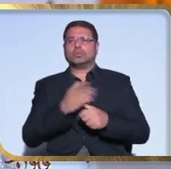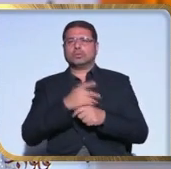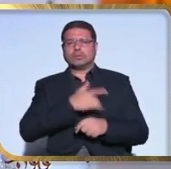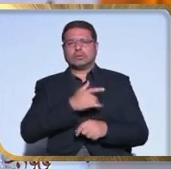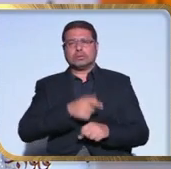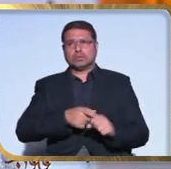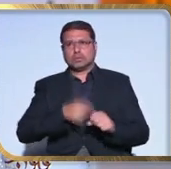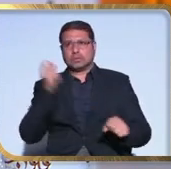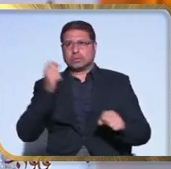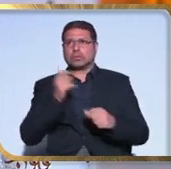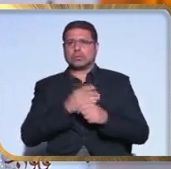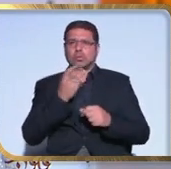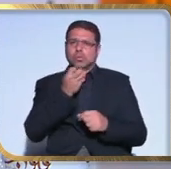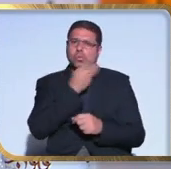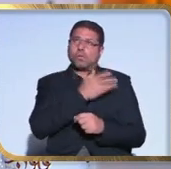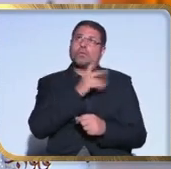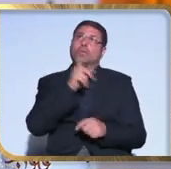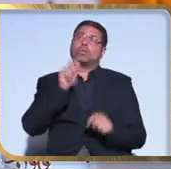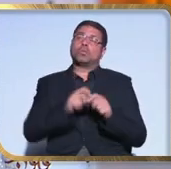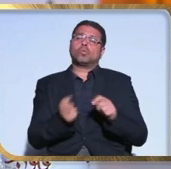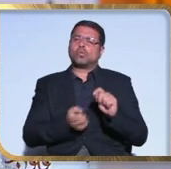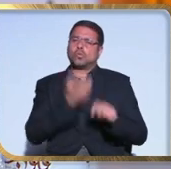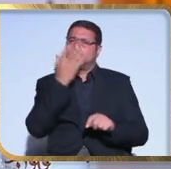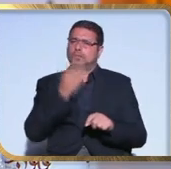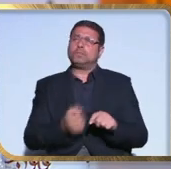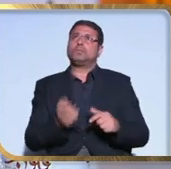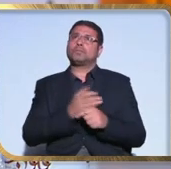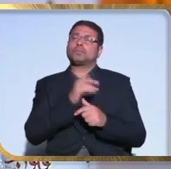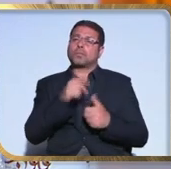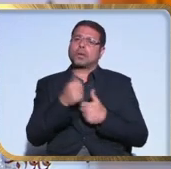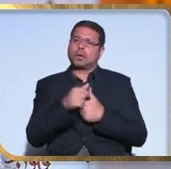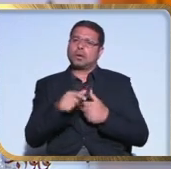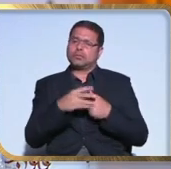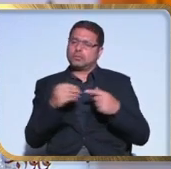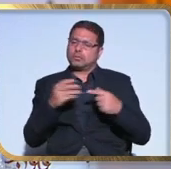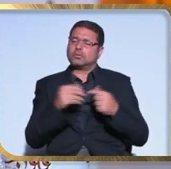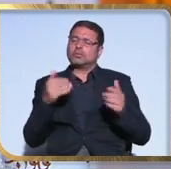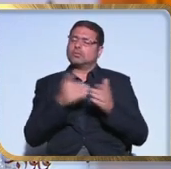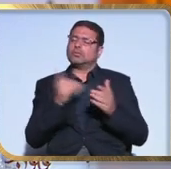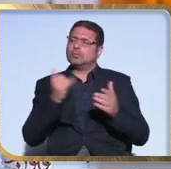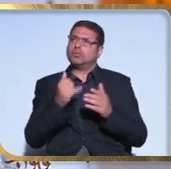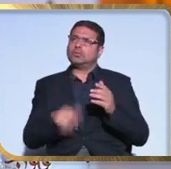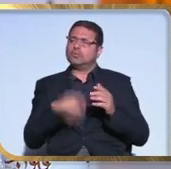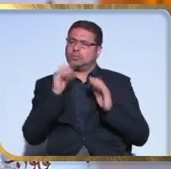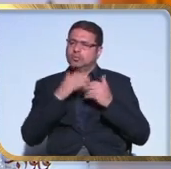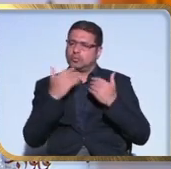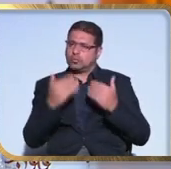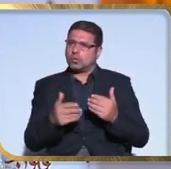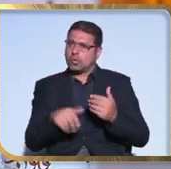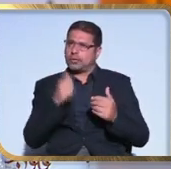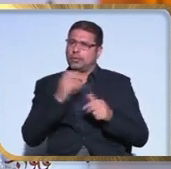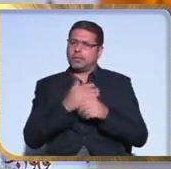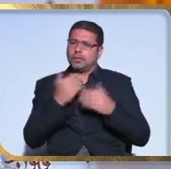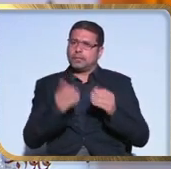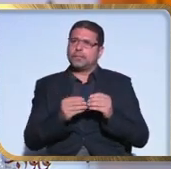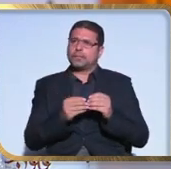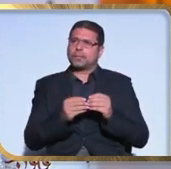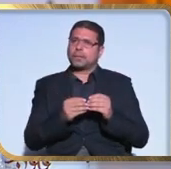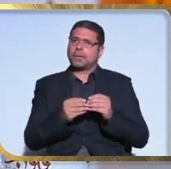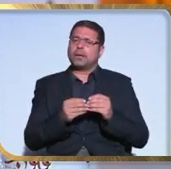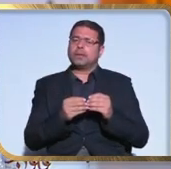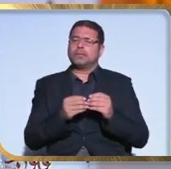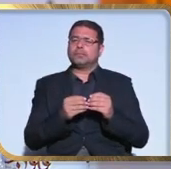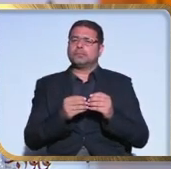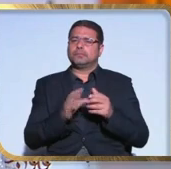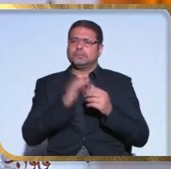ذلك واستغفر الله ليل نهار على هذا التقصير وقت بقى ما اتمكن اقضي ولما اقضي اقضي يعني